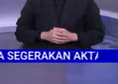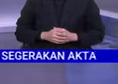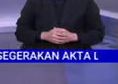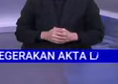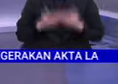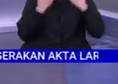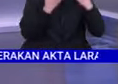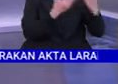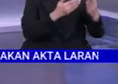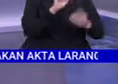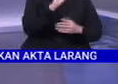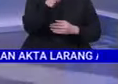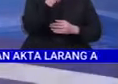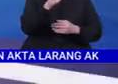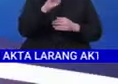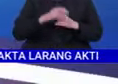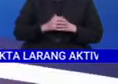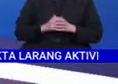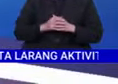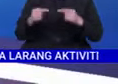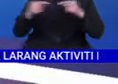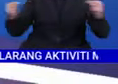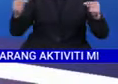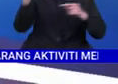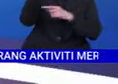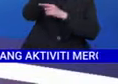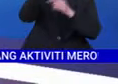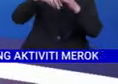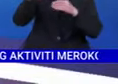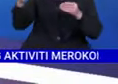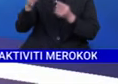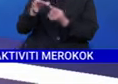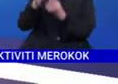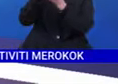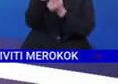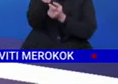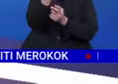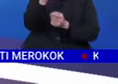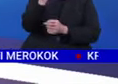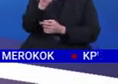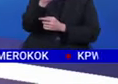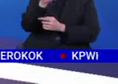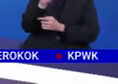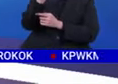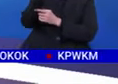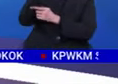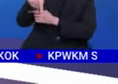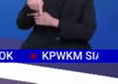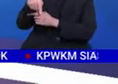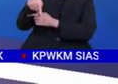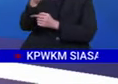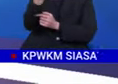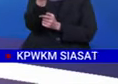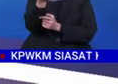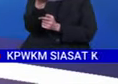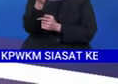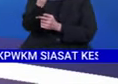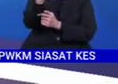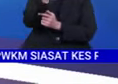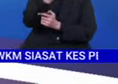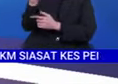Hai bye Makasih Say keputusan kerajaan membenarkan pengeluaran khas kumpulan uang simpanan pekerja ke the biebs sebanyak